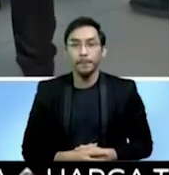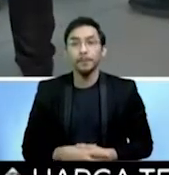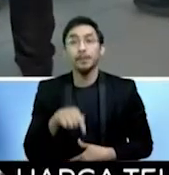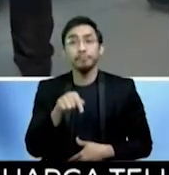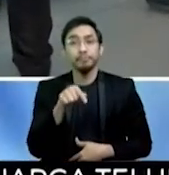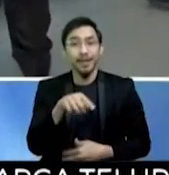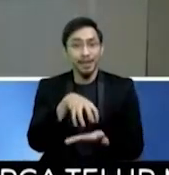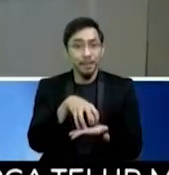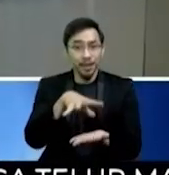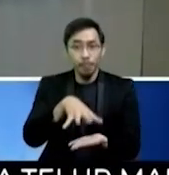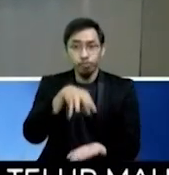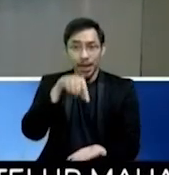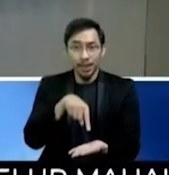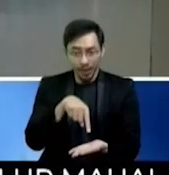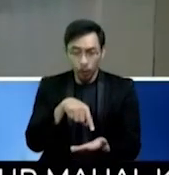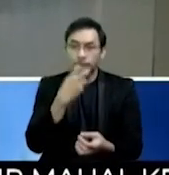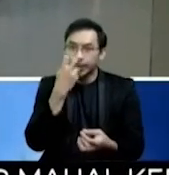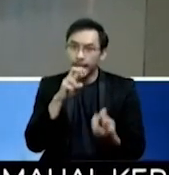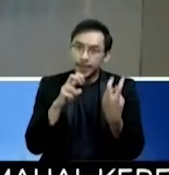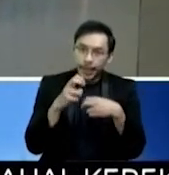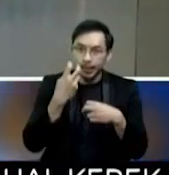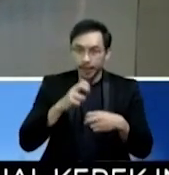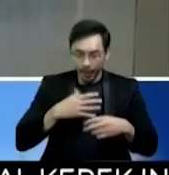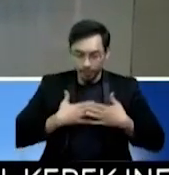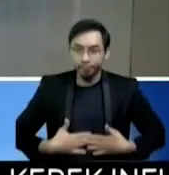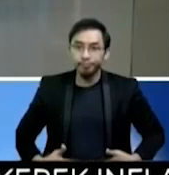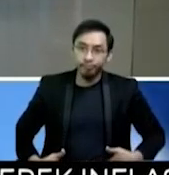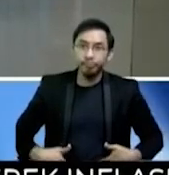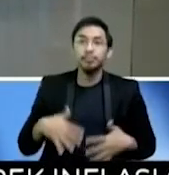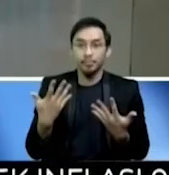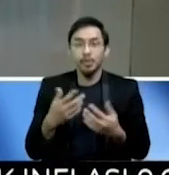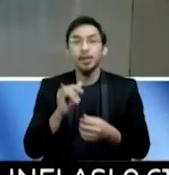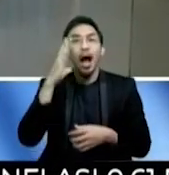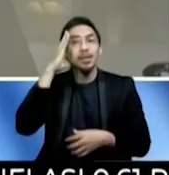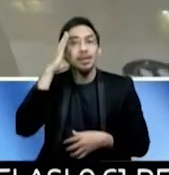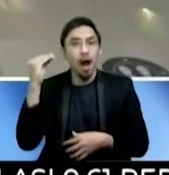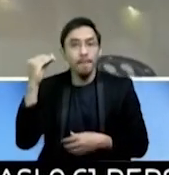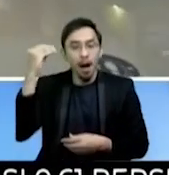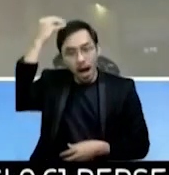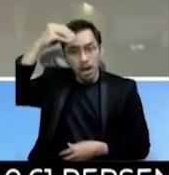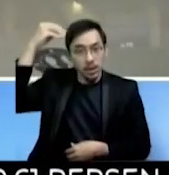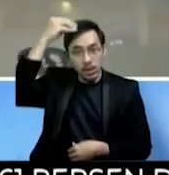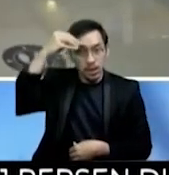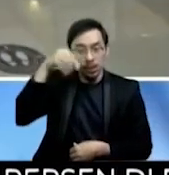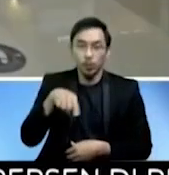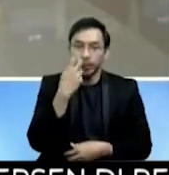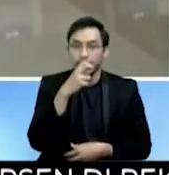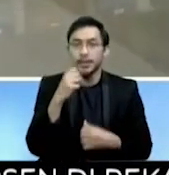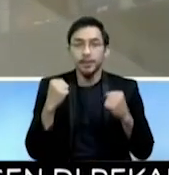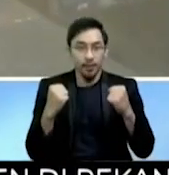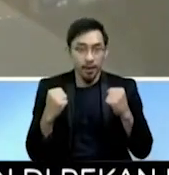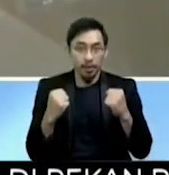kesehatan hanya ada di Asrama Haji Jakarta Timur. Dan nantinya setelah dilakukan screening dan